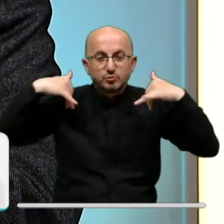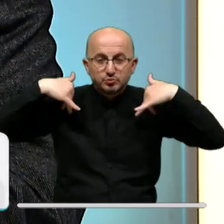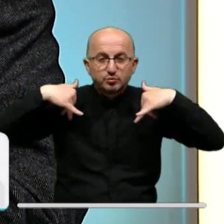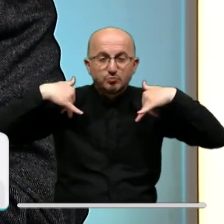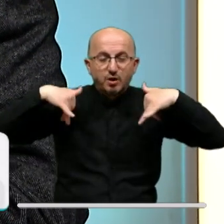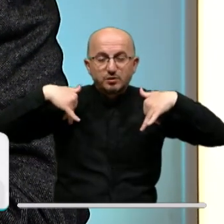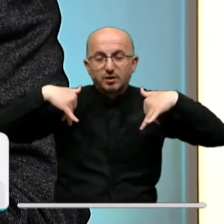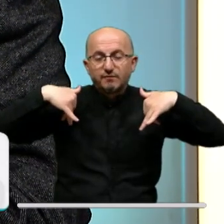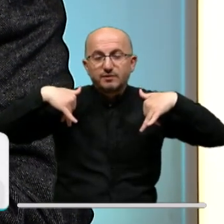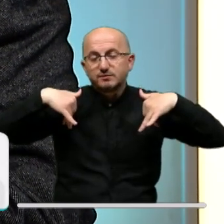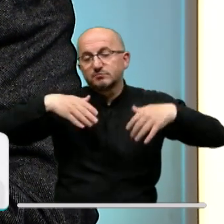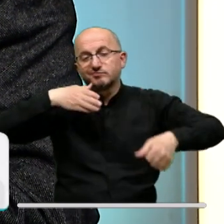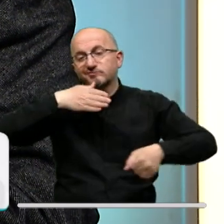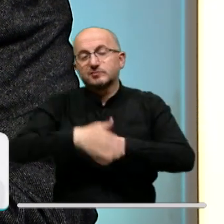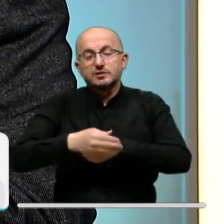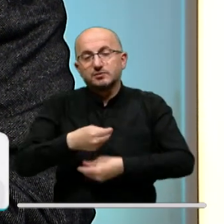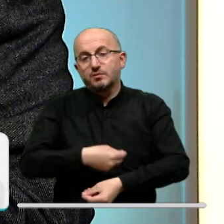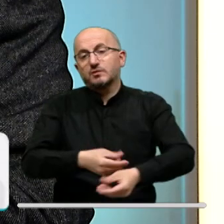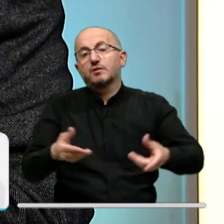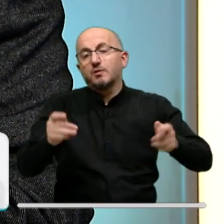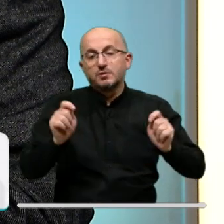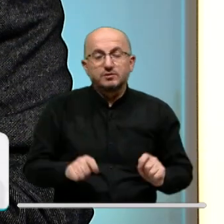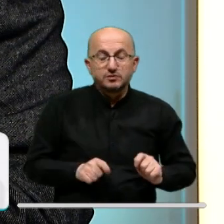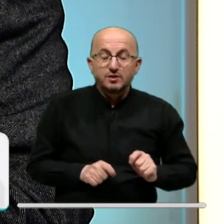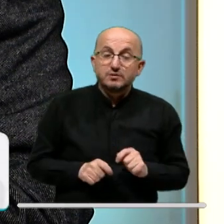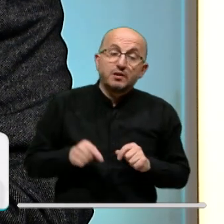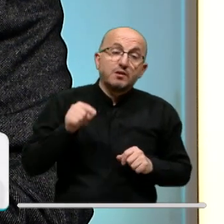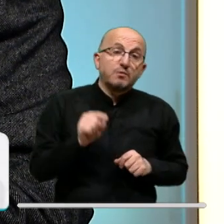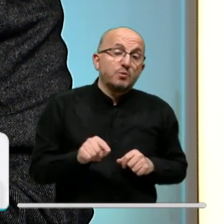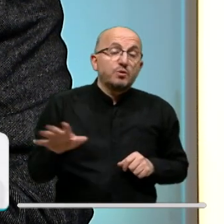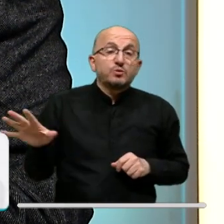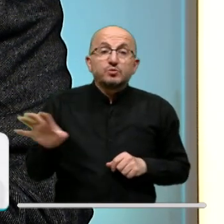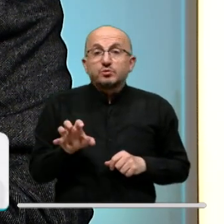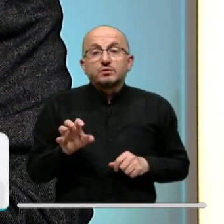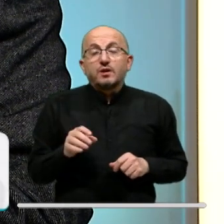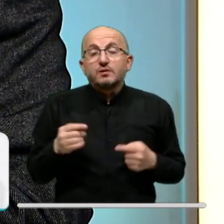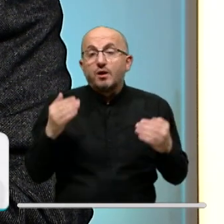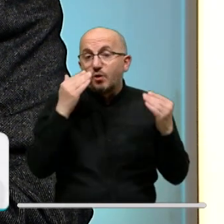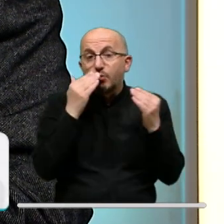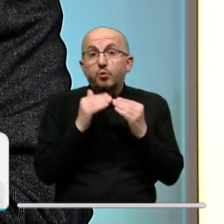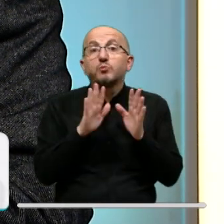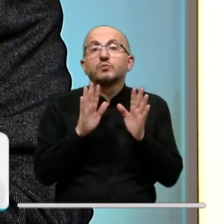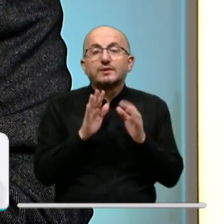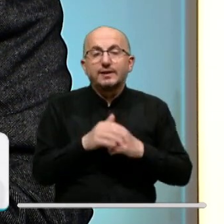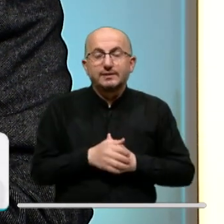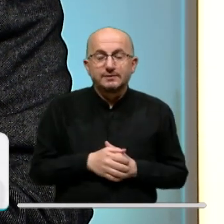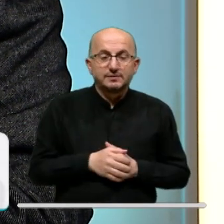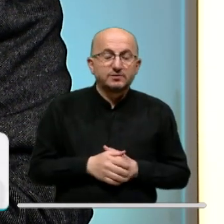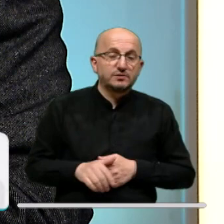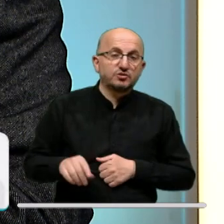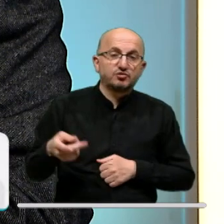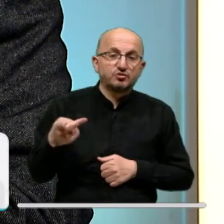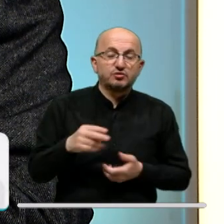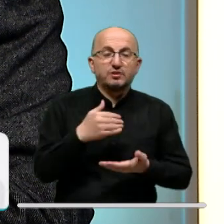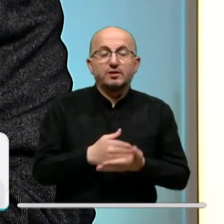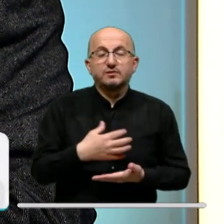hayvan Eee kesip ikram edeceğiz bu sünnete muhaliftir aykırıdır cenaze